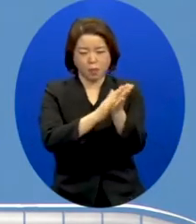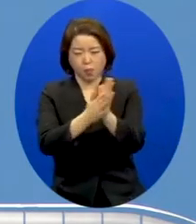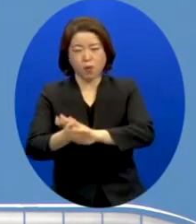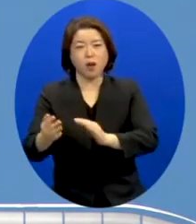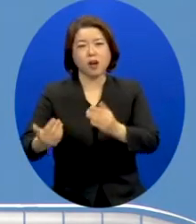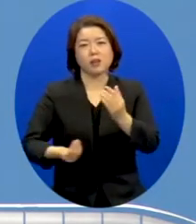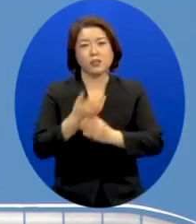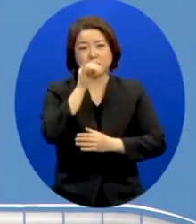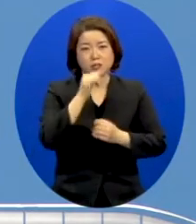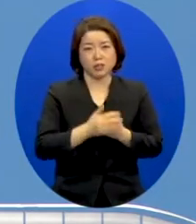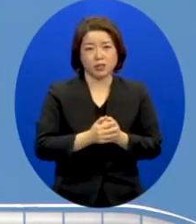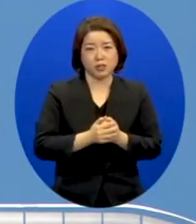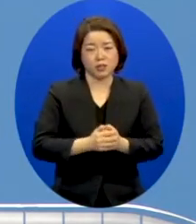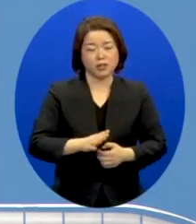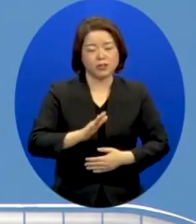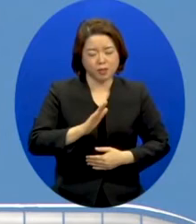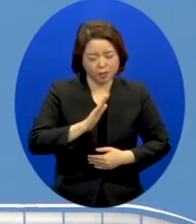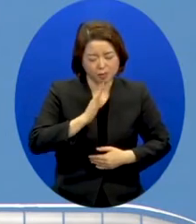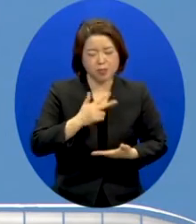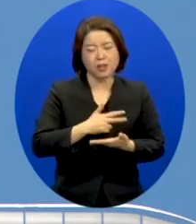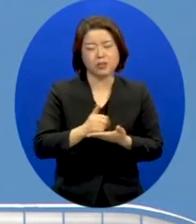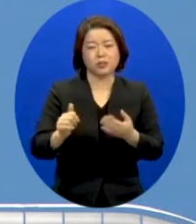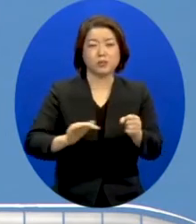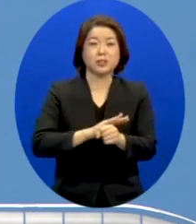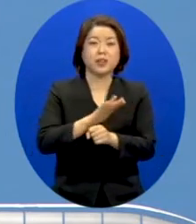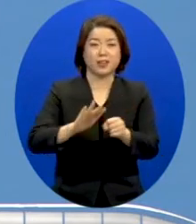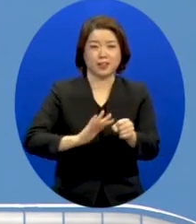정말 주님을 사랑하게 될 거에요